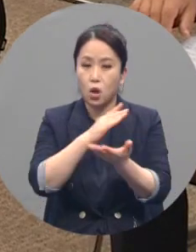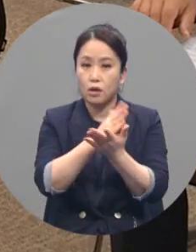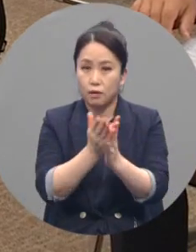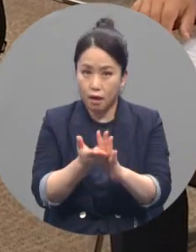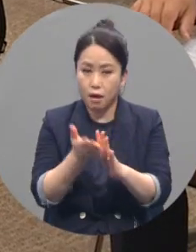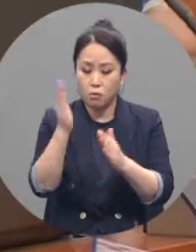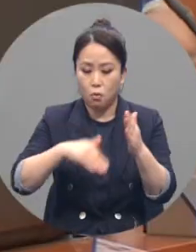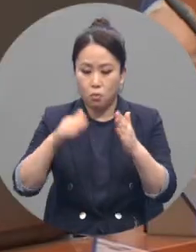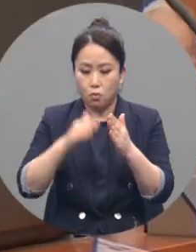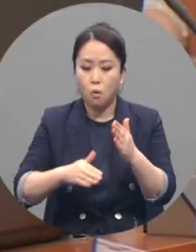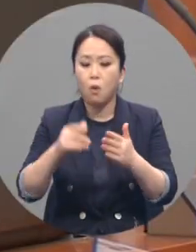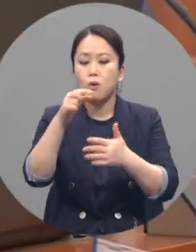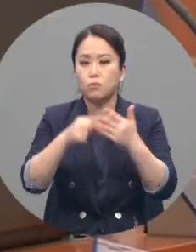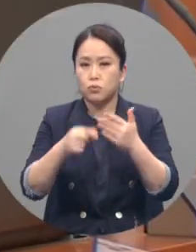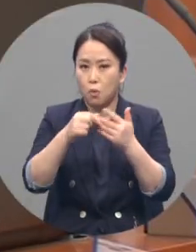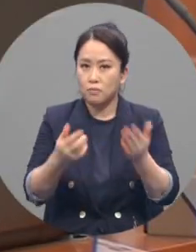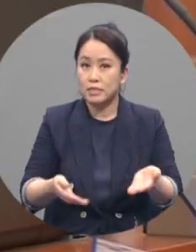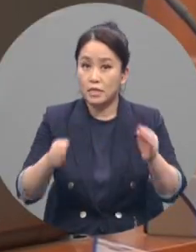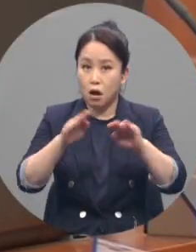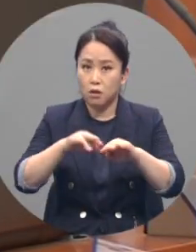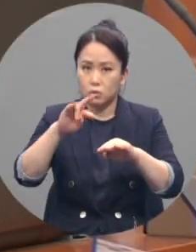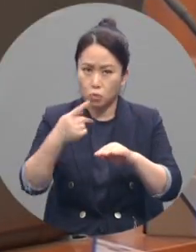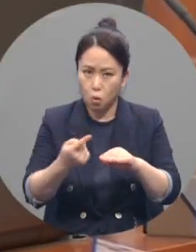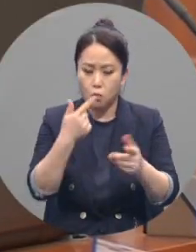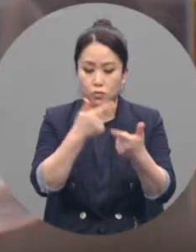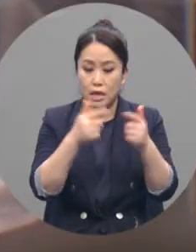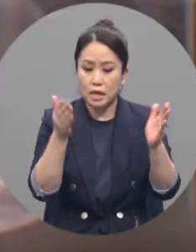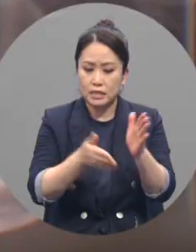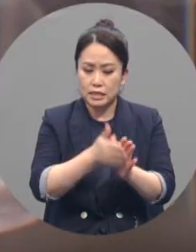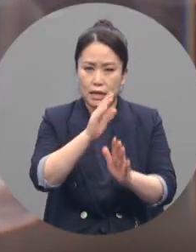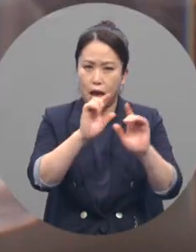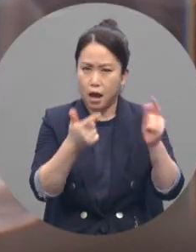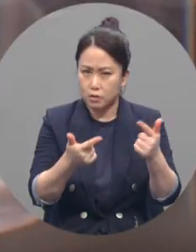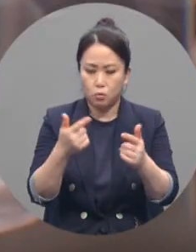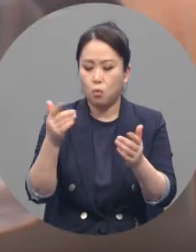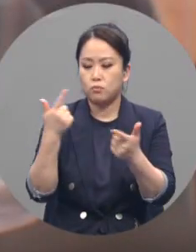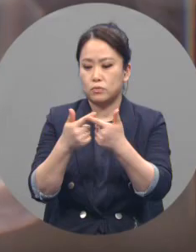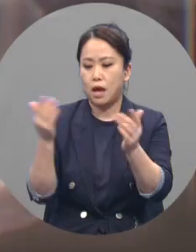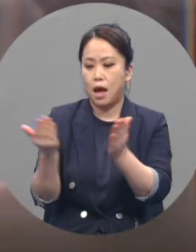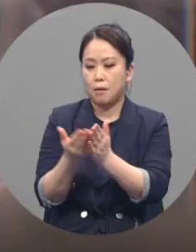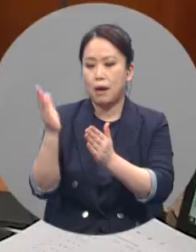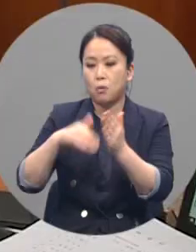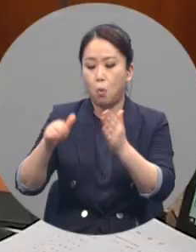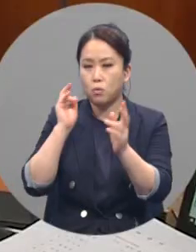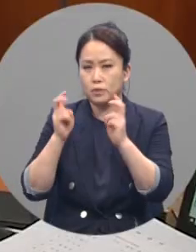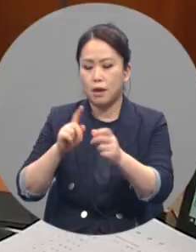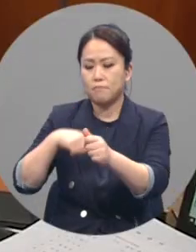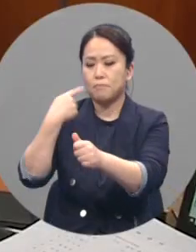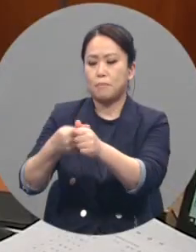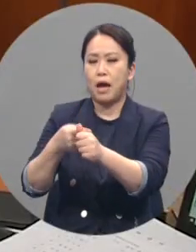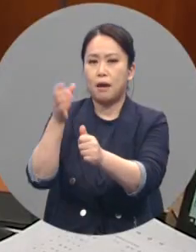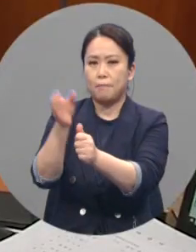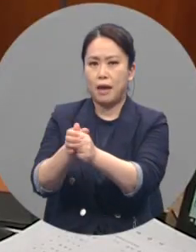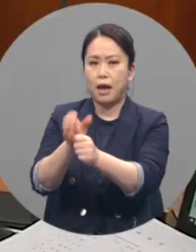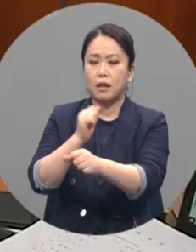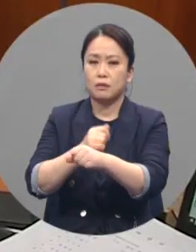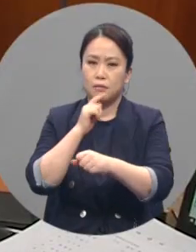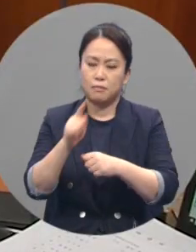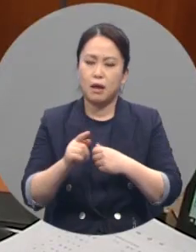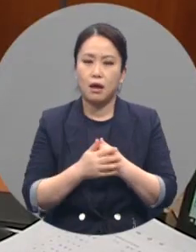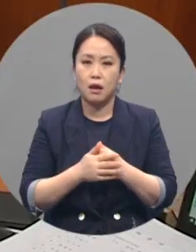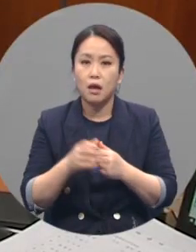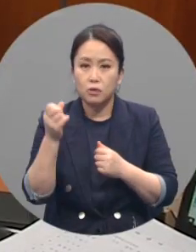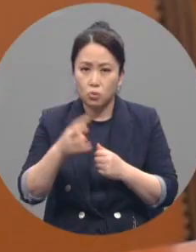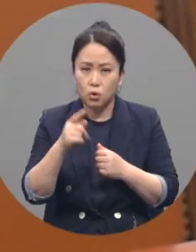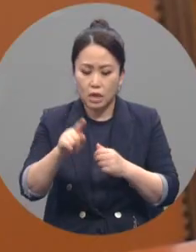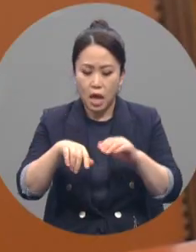공공 콘텐츠 시설도 부산시가 아닌 부산항만공사에 넘기기로 결정했습니다. 부산시와 지역 경제계는